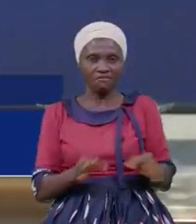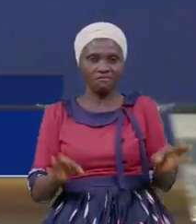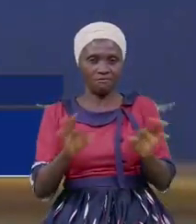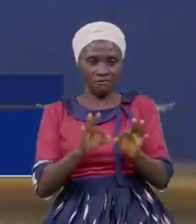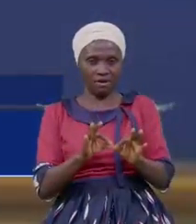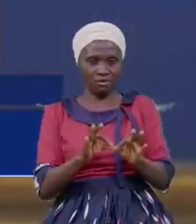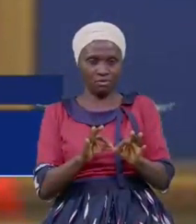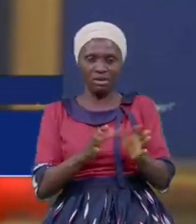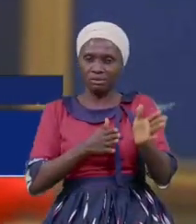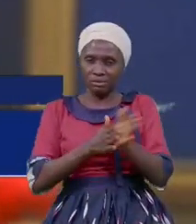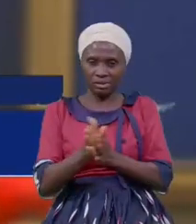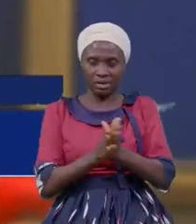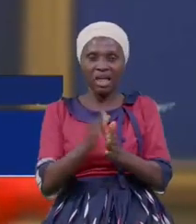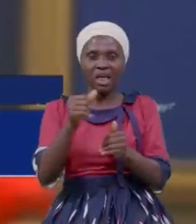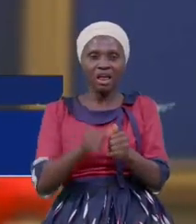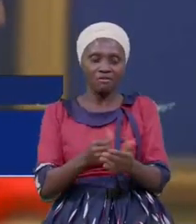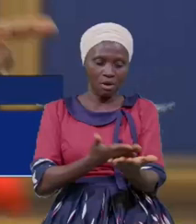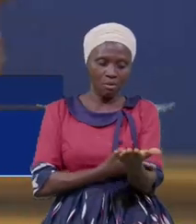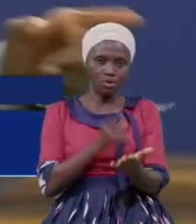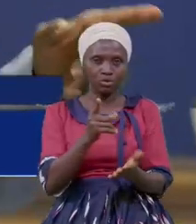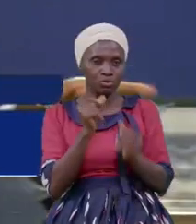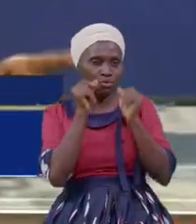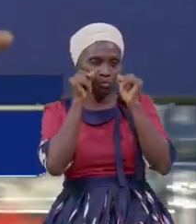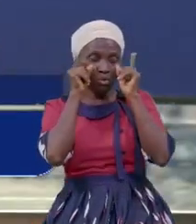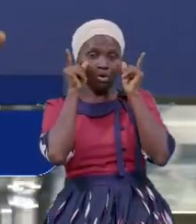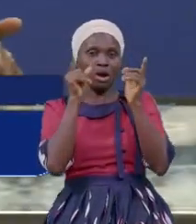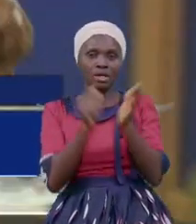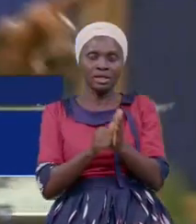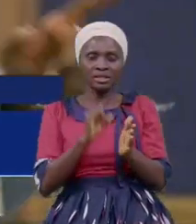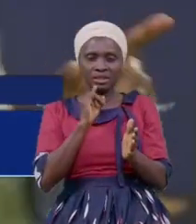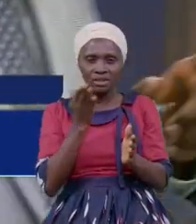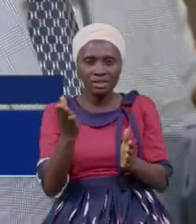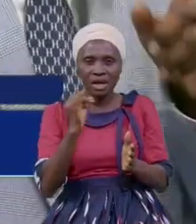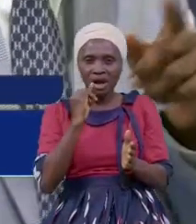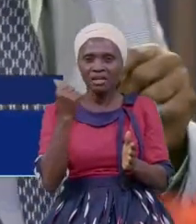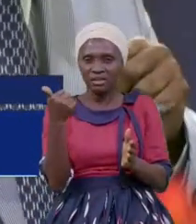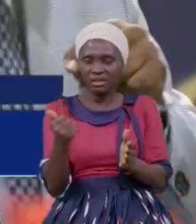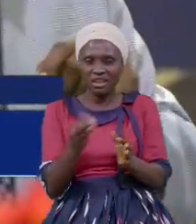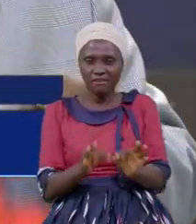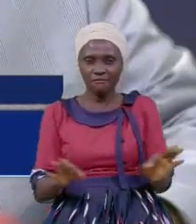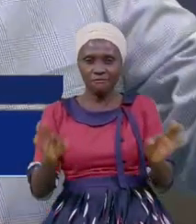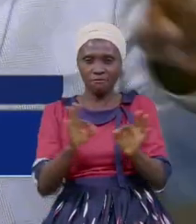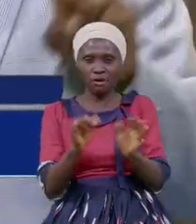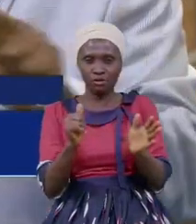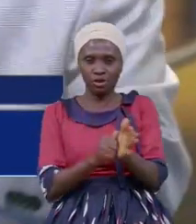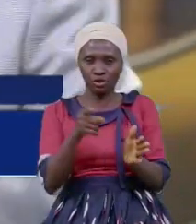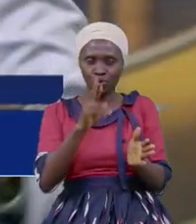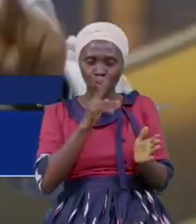réveilles il y a des valeurs que tu pourçuis et tu dis je suis une femme